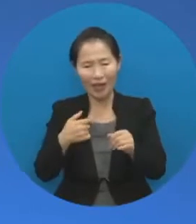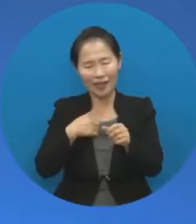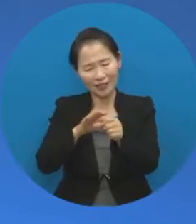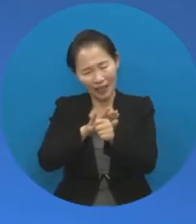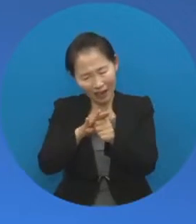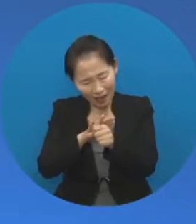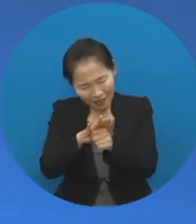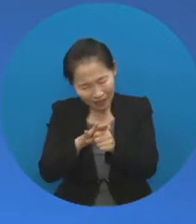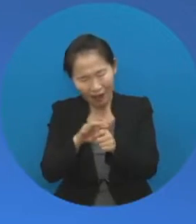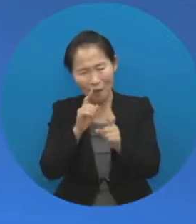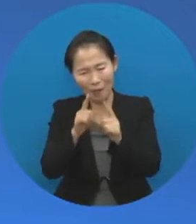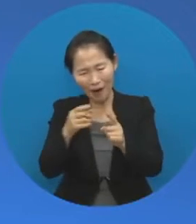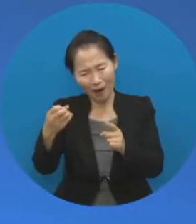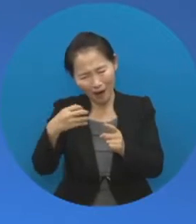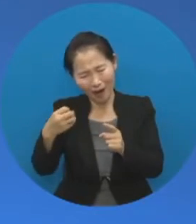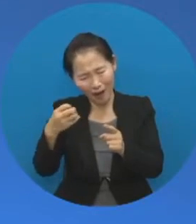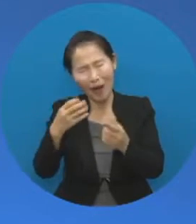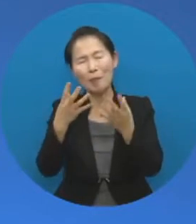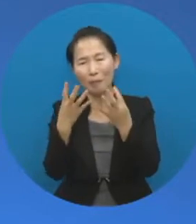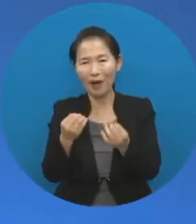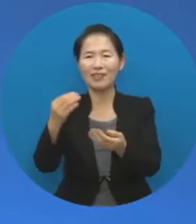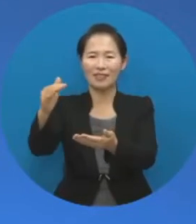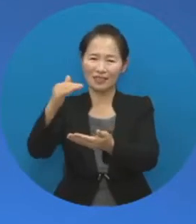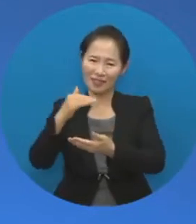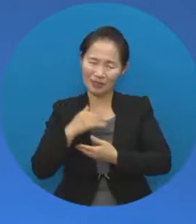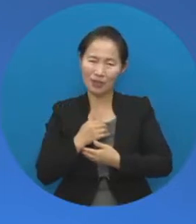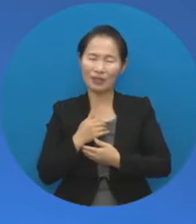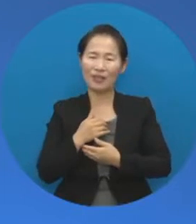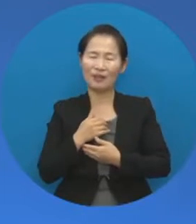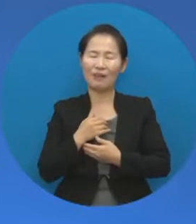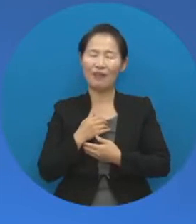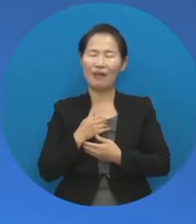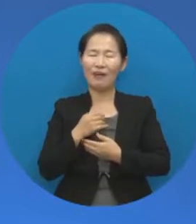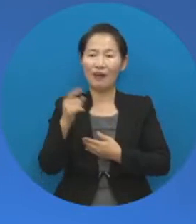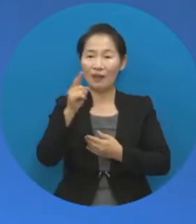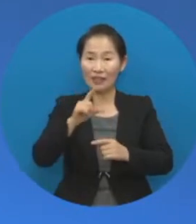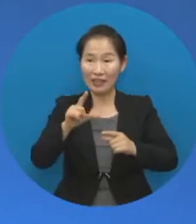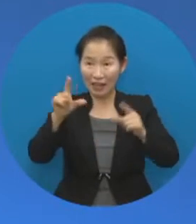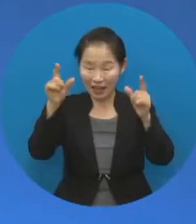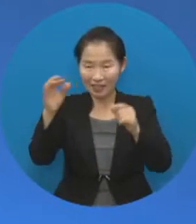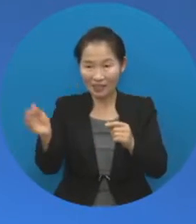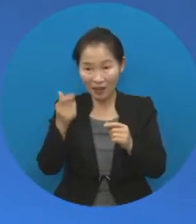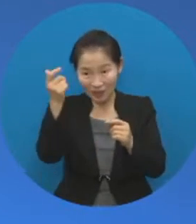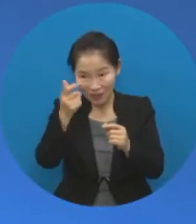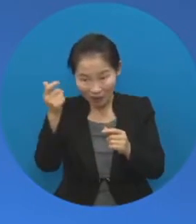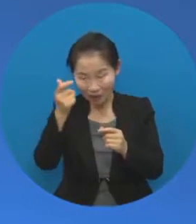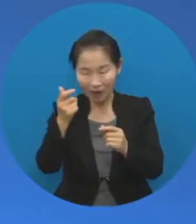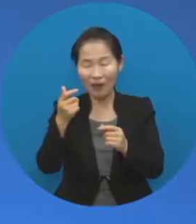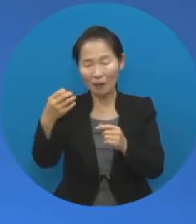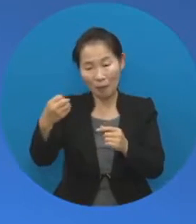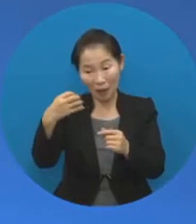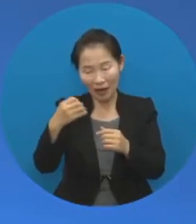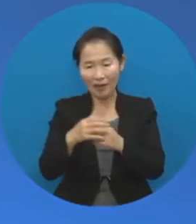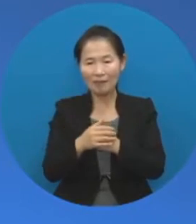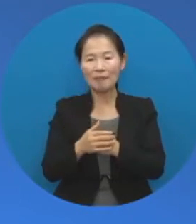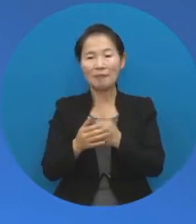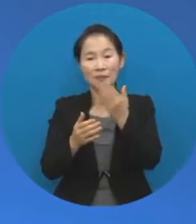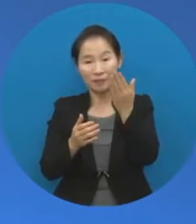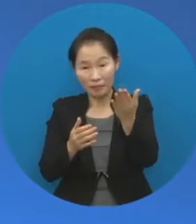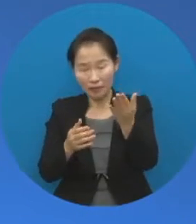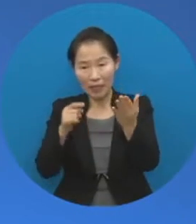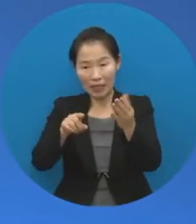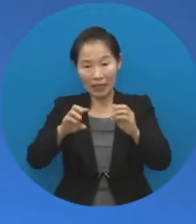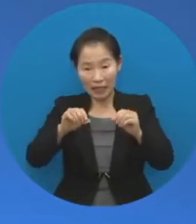회복되기 시작했는데 어느 날 성령님께서 저에게 효진아, 너는 이 땅 가운데서는 아름다운